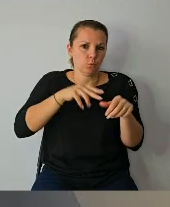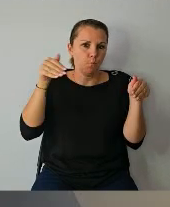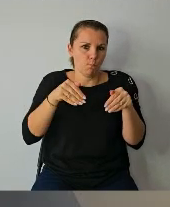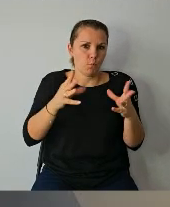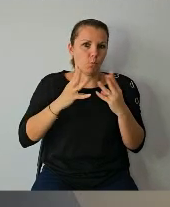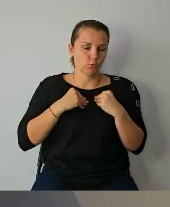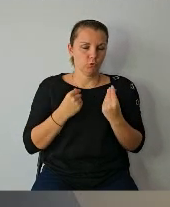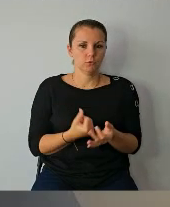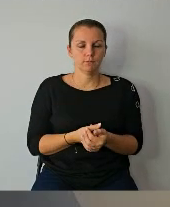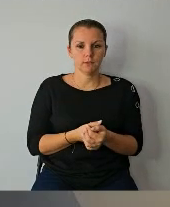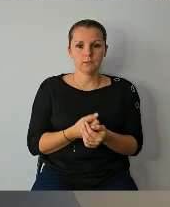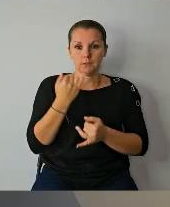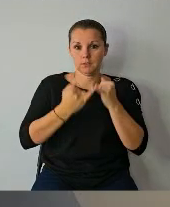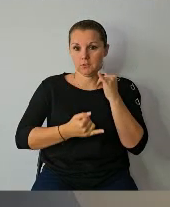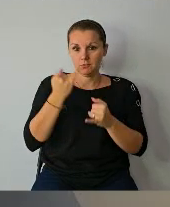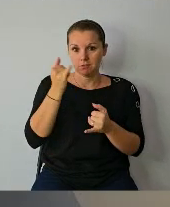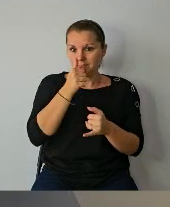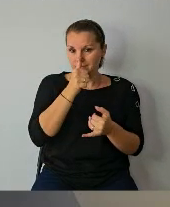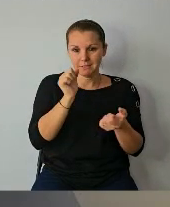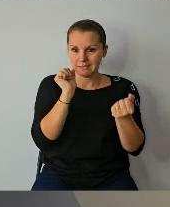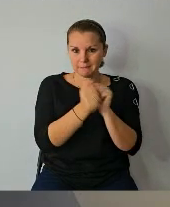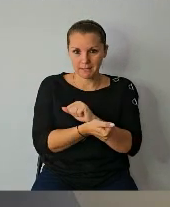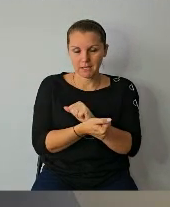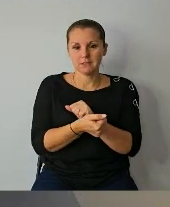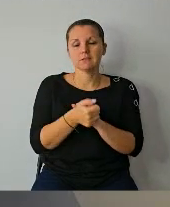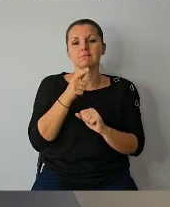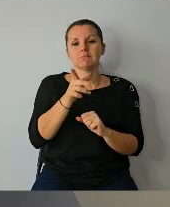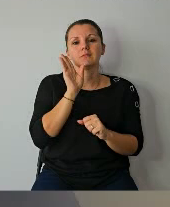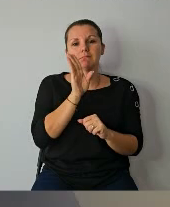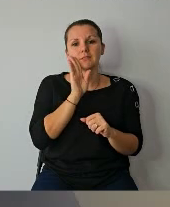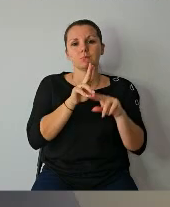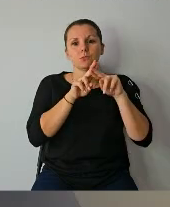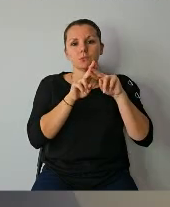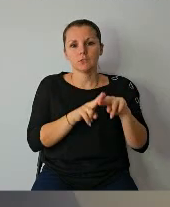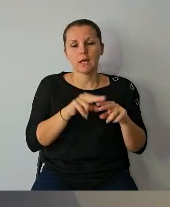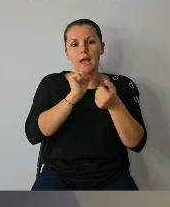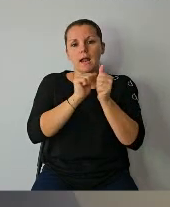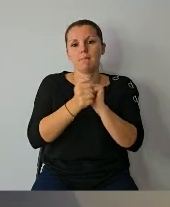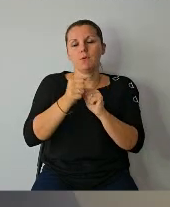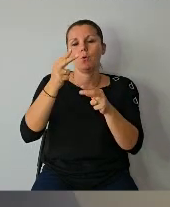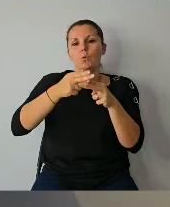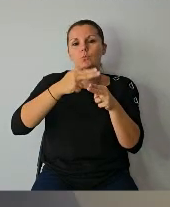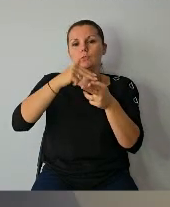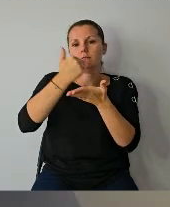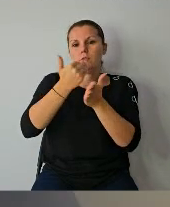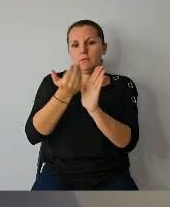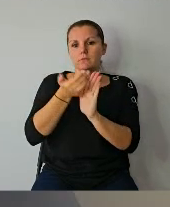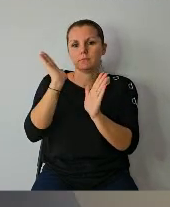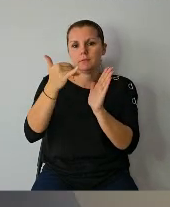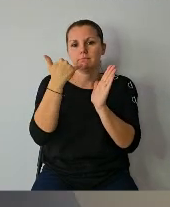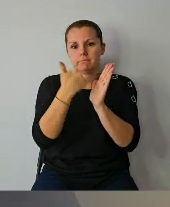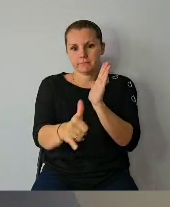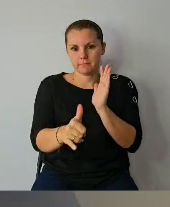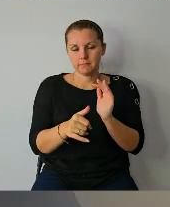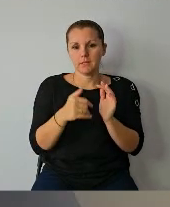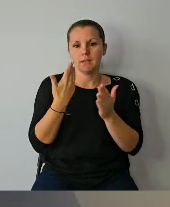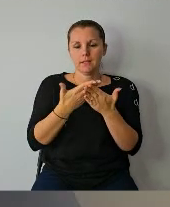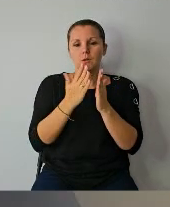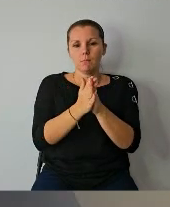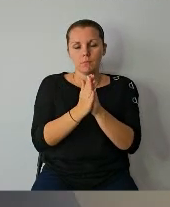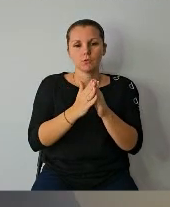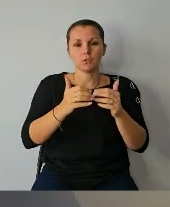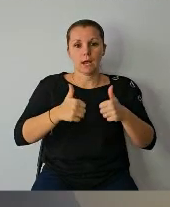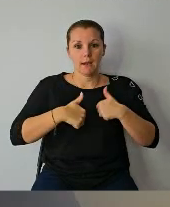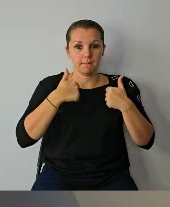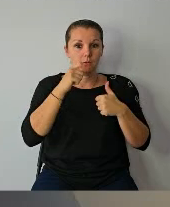no nie zmienimy jej, to niestety ona zostanie nam uchylona i będzie problem. Więc bardzo bym prosił, żeby tę uchwałę zdjąć